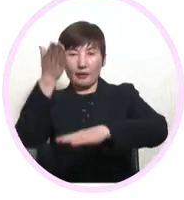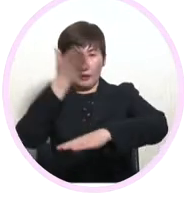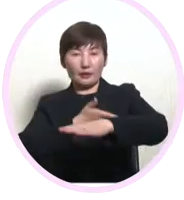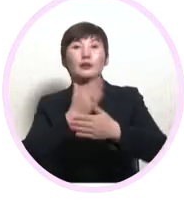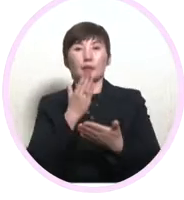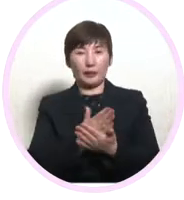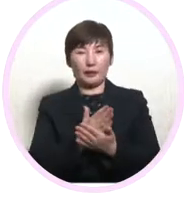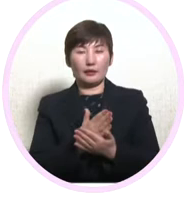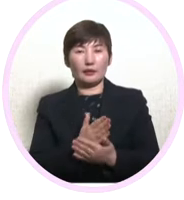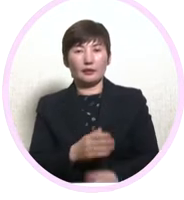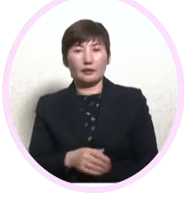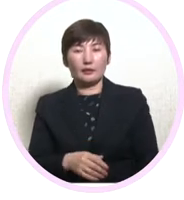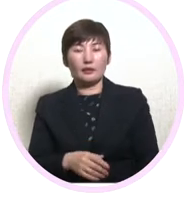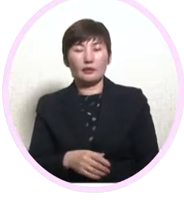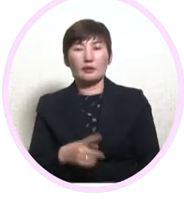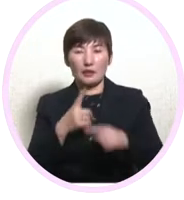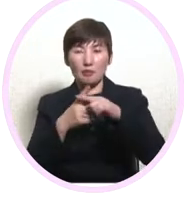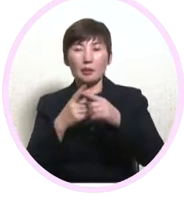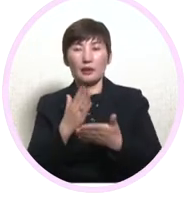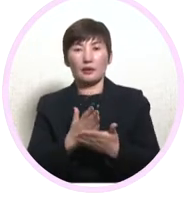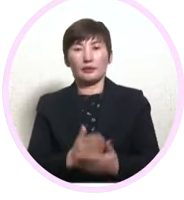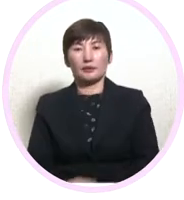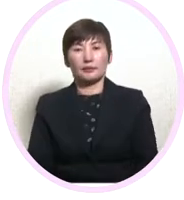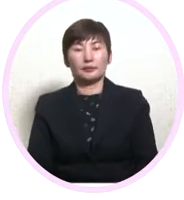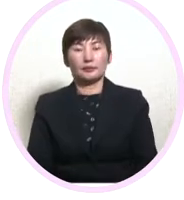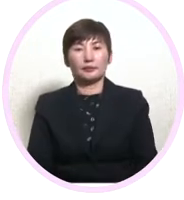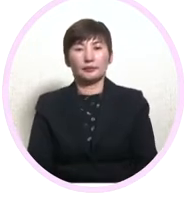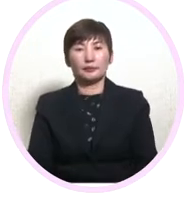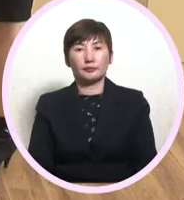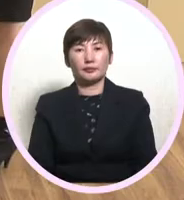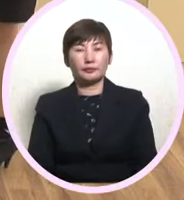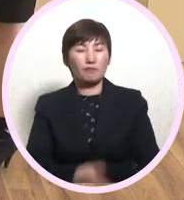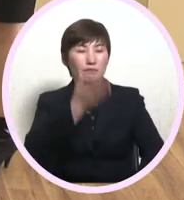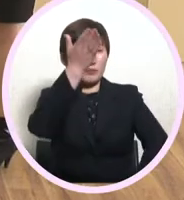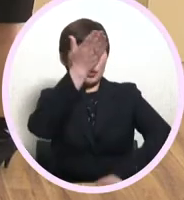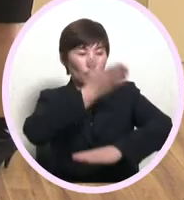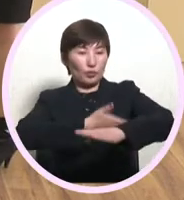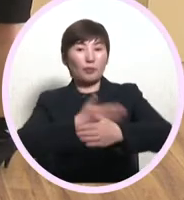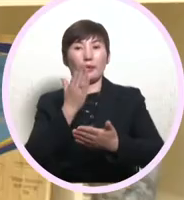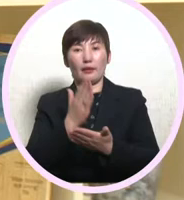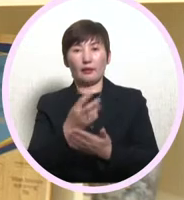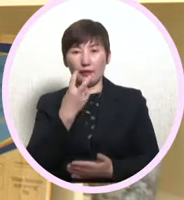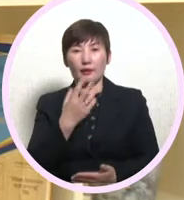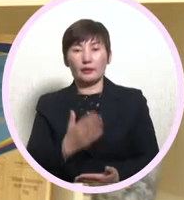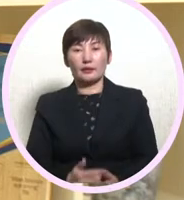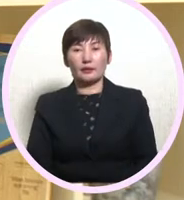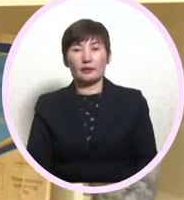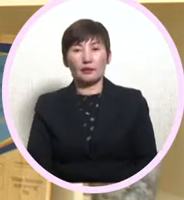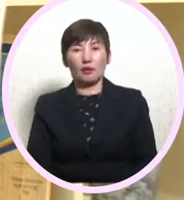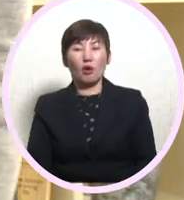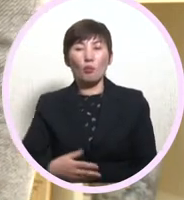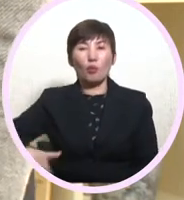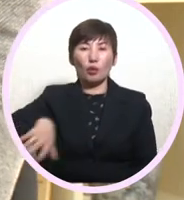ахна. Налтууд нь бүгд ир их байгаа учраас за эрг налтай шулуунууд байна. За одоо бүгдээрээ эрг